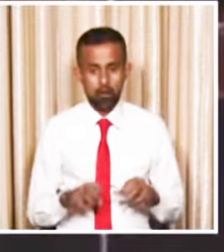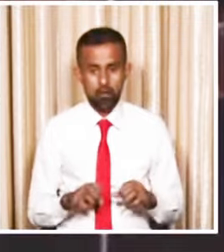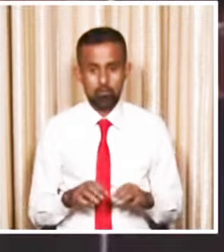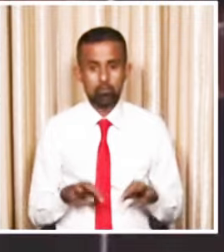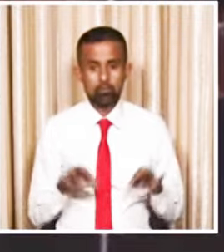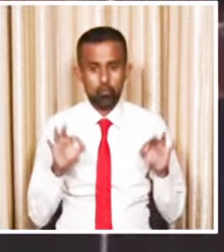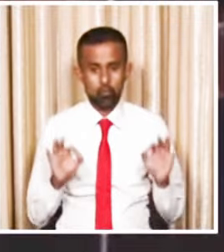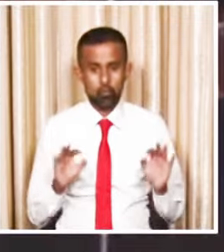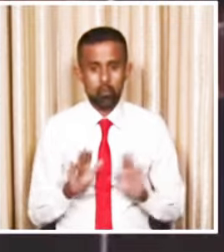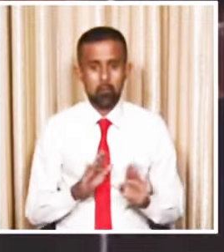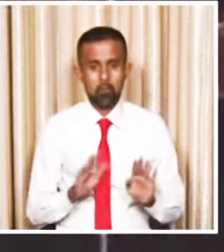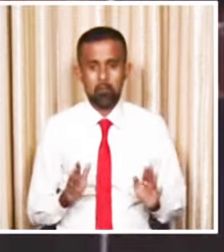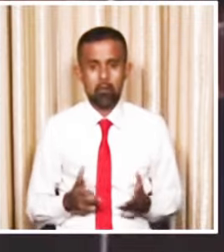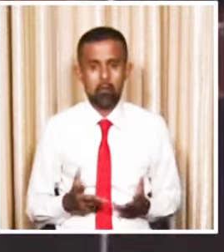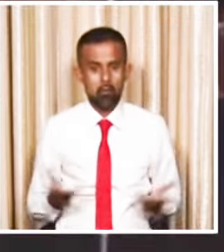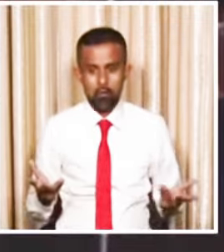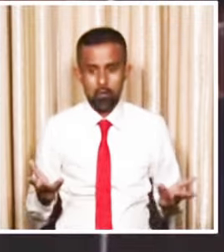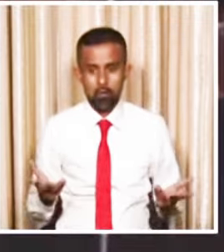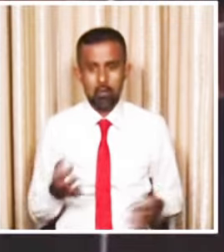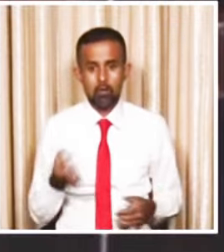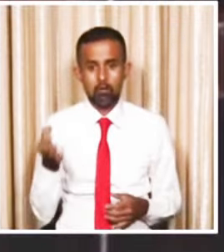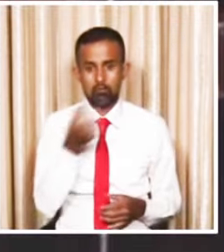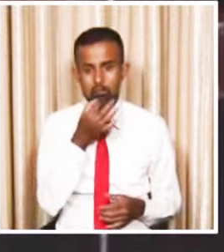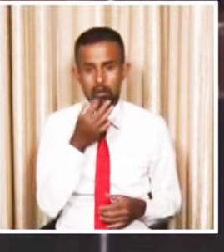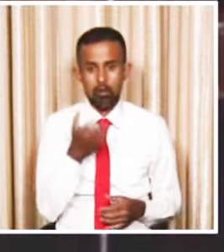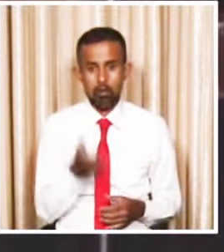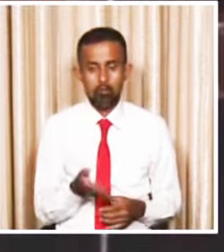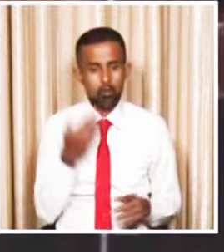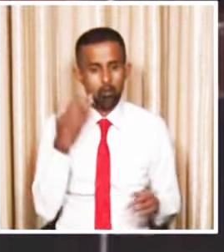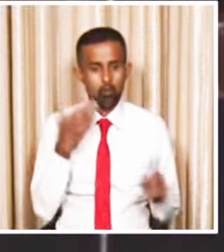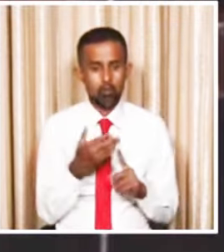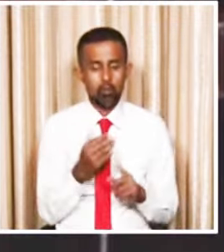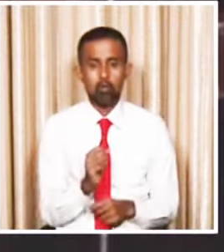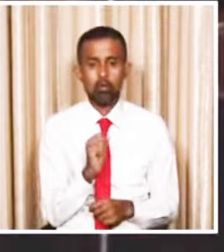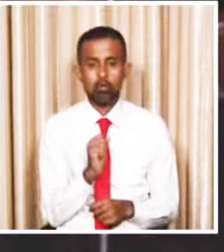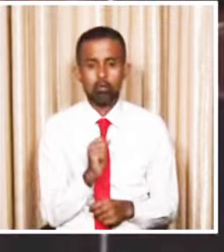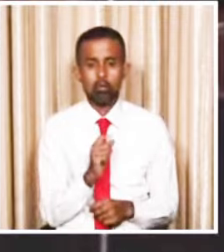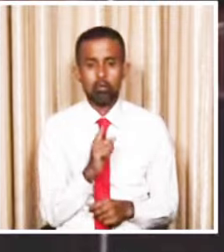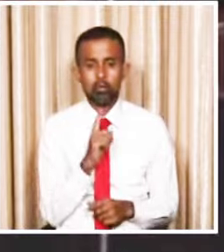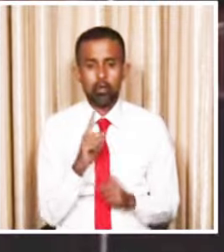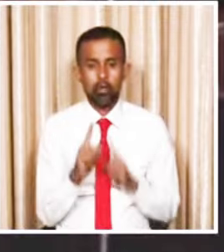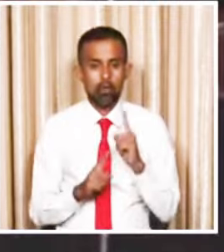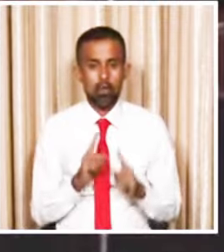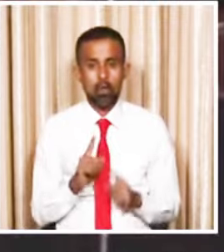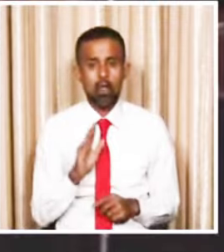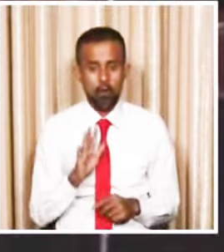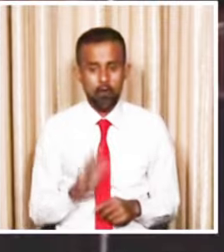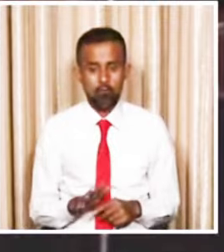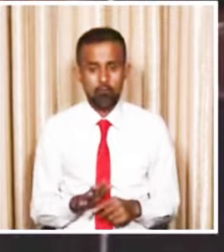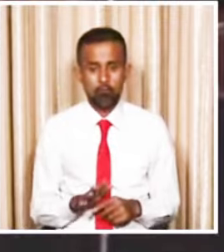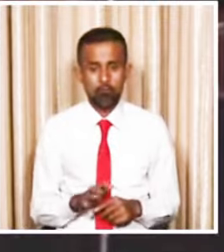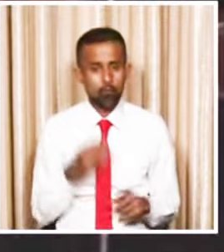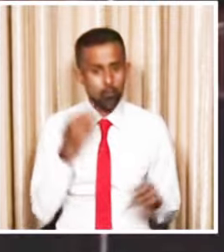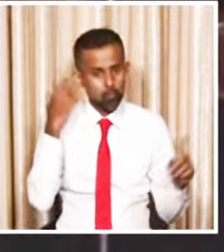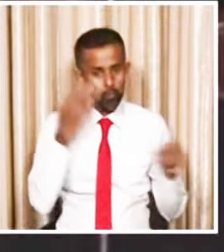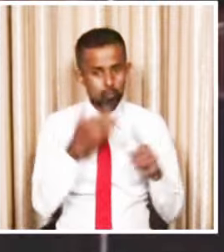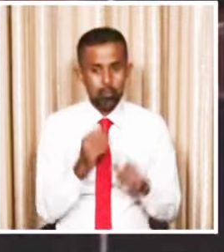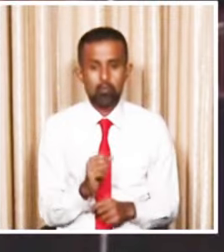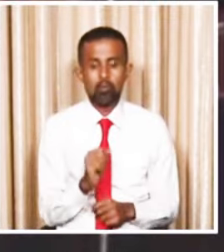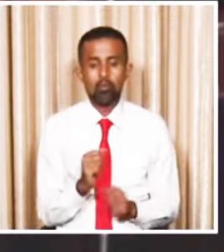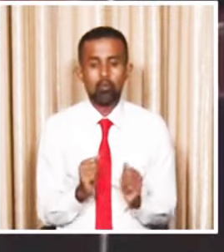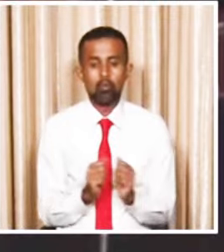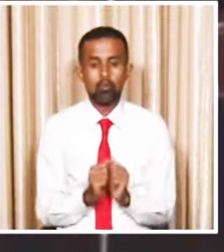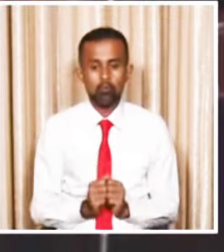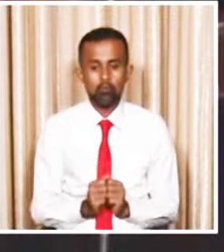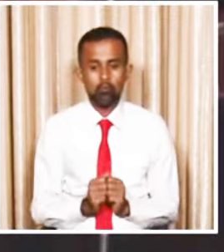హరియట కలమనాకరణే వెన్ని నాయకీరిక పిల్లల చోదన వర్తిబినో ఏ సంబంధం కుమద్ద కలుగుతుంది కనుక సకచ్చ వర్తిబినో అంటే ఏవ సంబంధం కుమక్ కలుగుతుంది